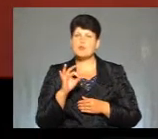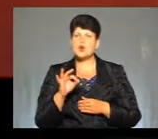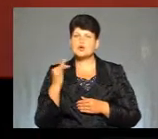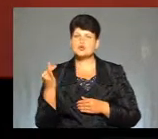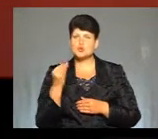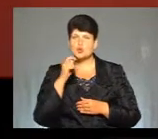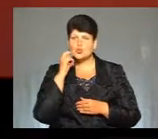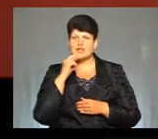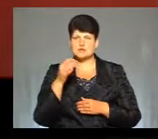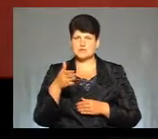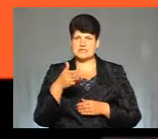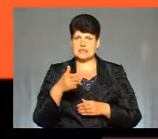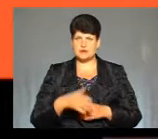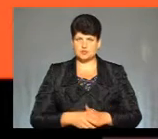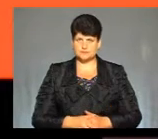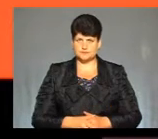стягу.